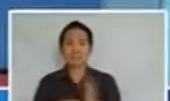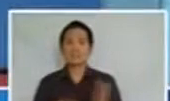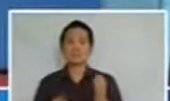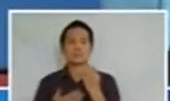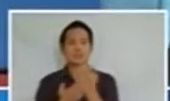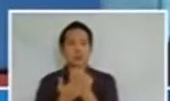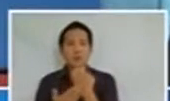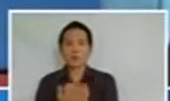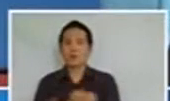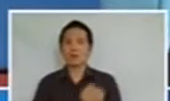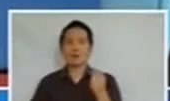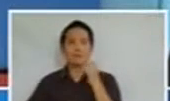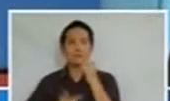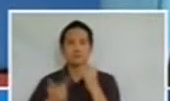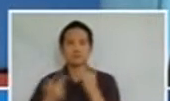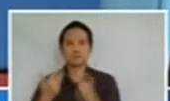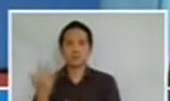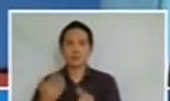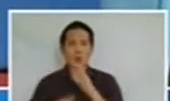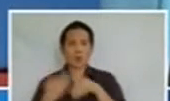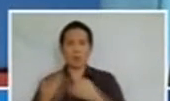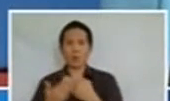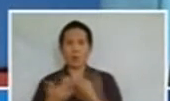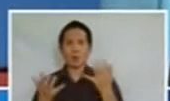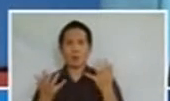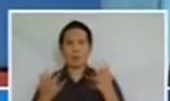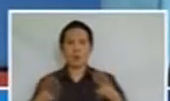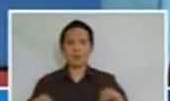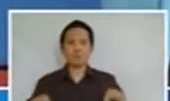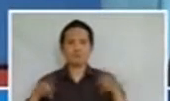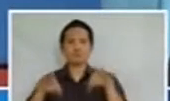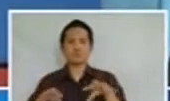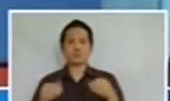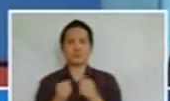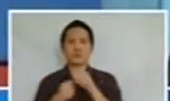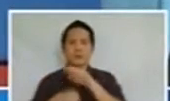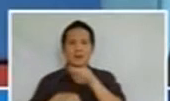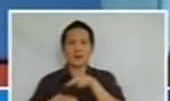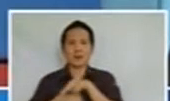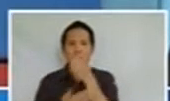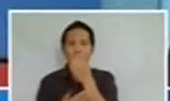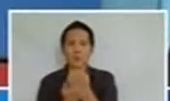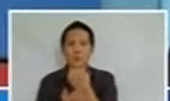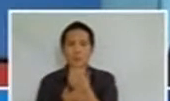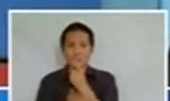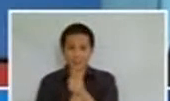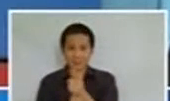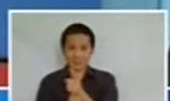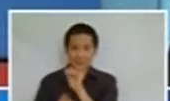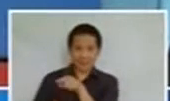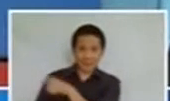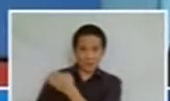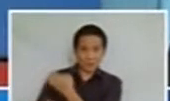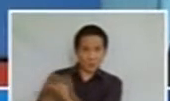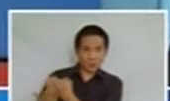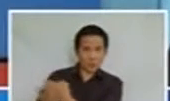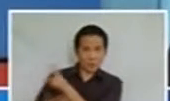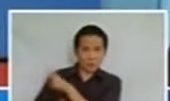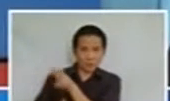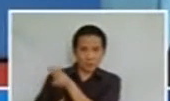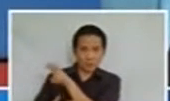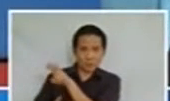Salamat po. Samantala, bigyan daan natin ang Hatitulong Program na layo mapauwi ang mga na-stranded sa Maynila dahil sa umiiral na